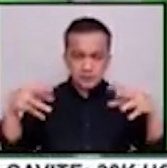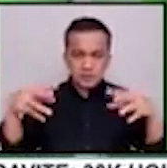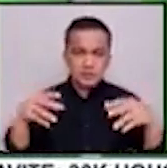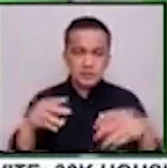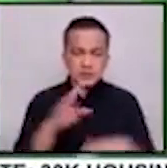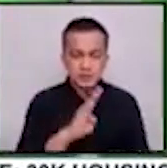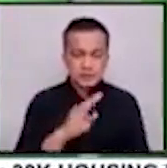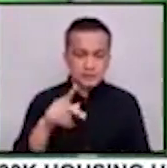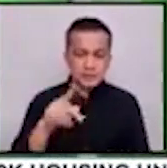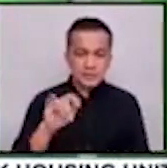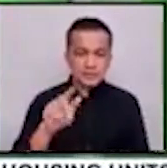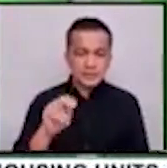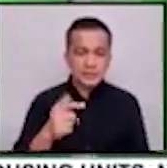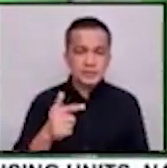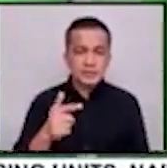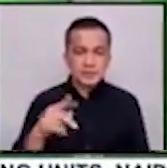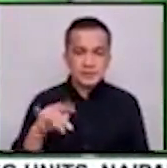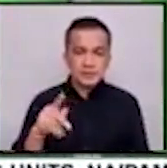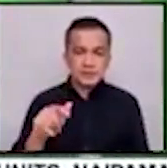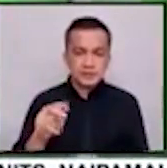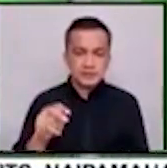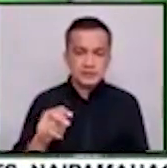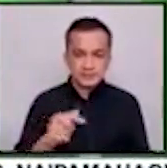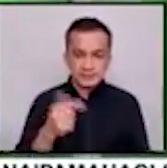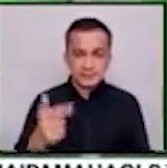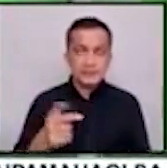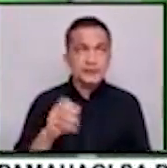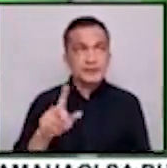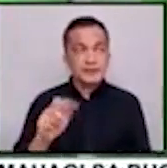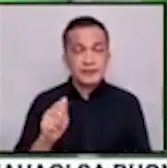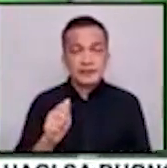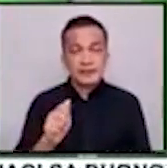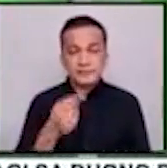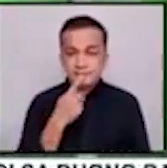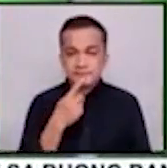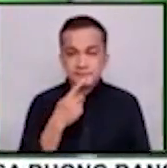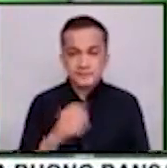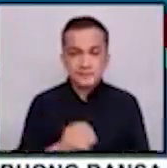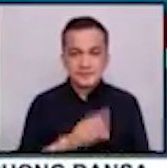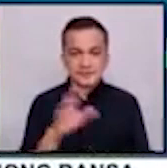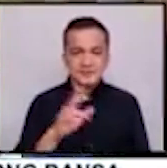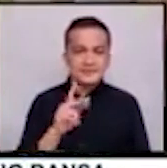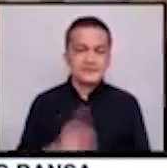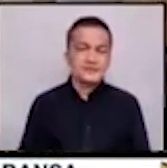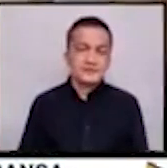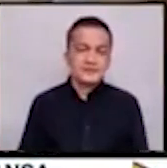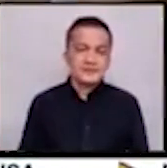Sinipin natin yan sa ulat ni Mela Lesmoras. Riding Shine, Mela.